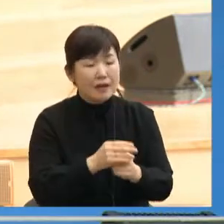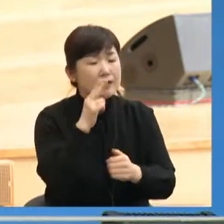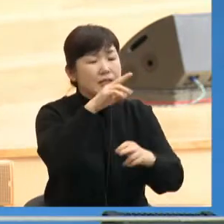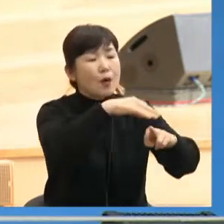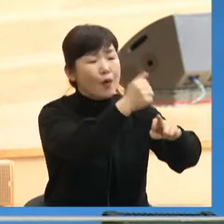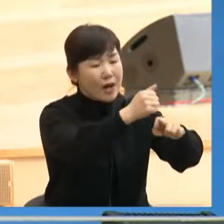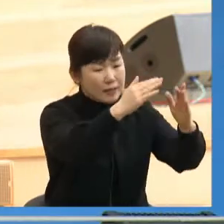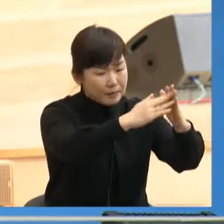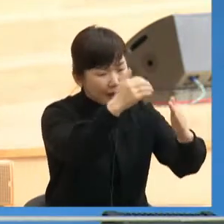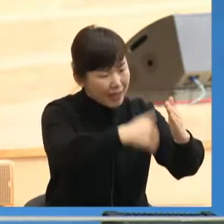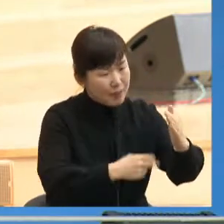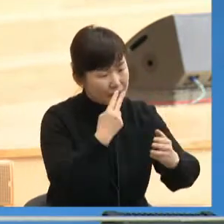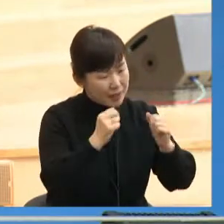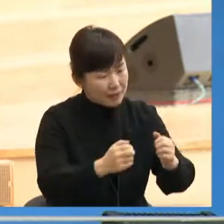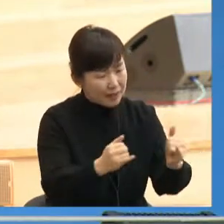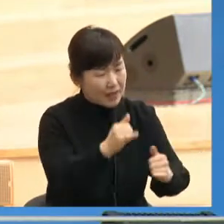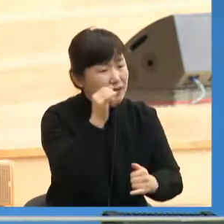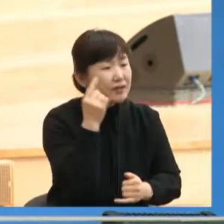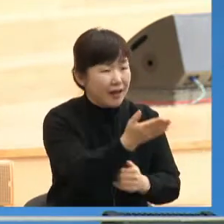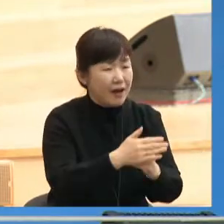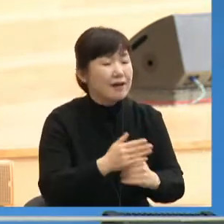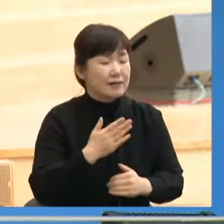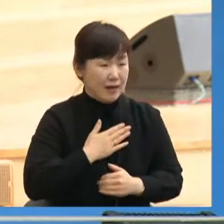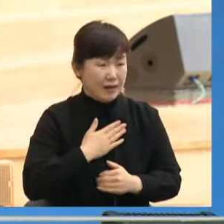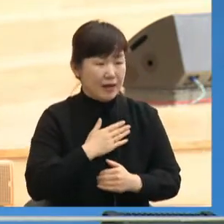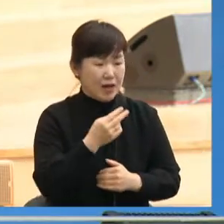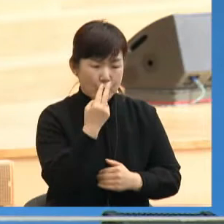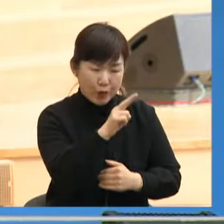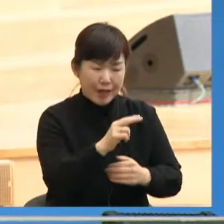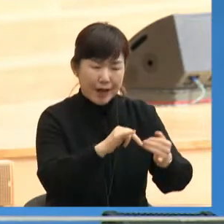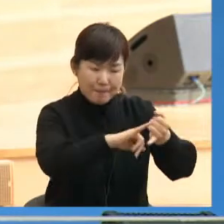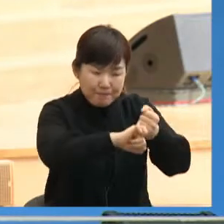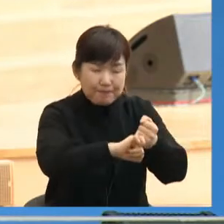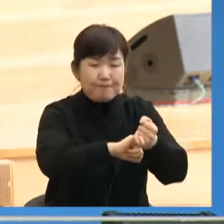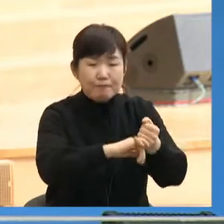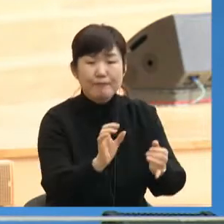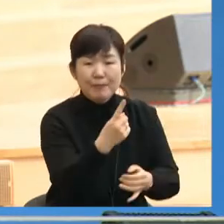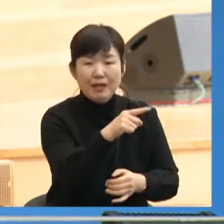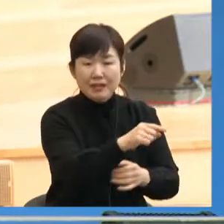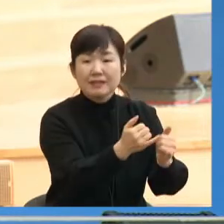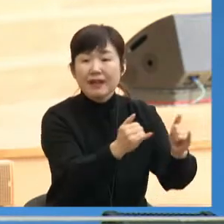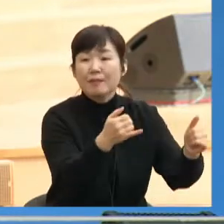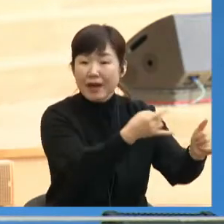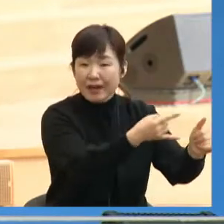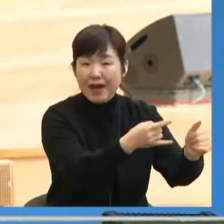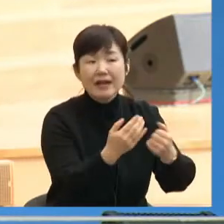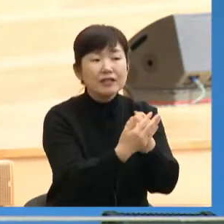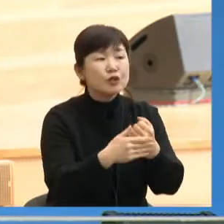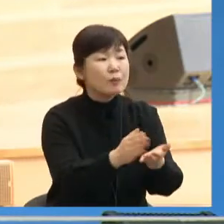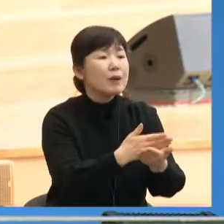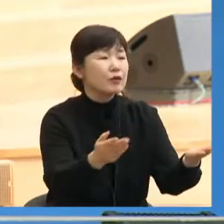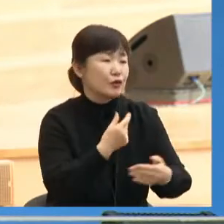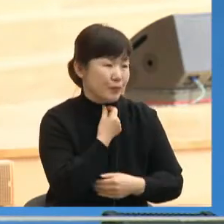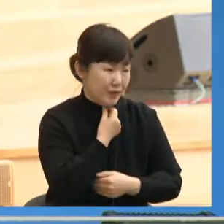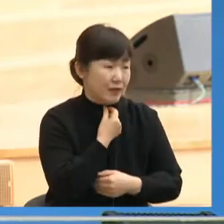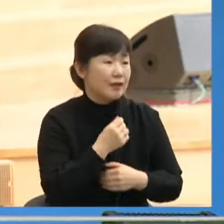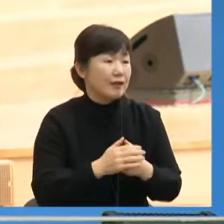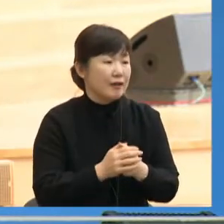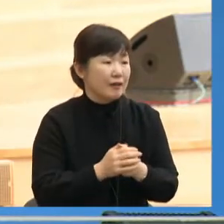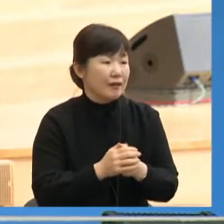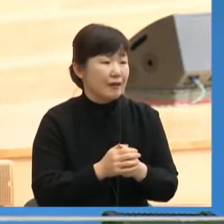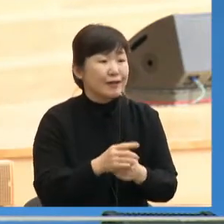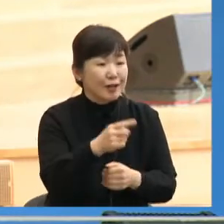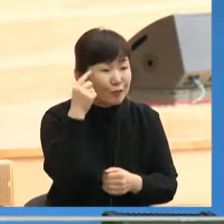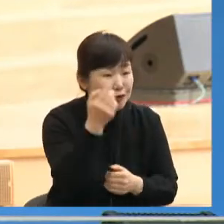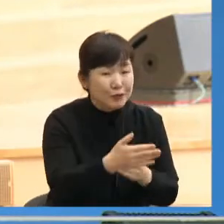집에 아직도 남은 사람이 있느냐? 내가 요나단과 맺은 그 언약으로 그 사람에게 은총을 베풀려 한다. 그렇게